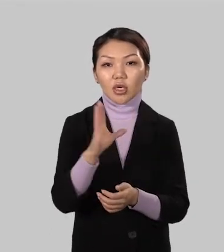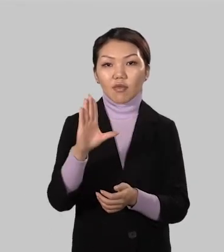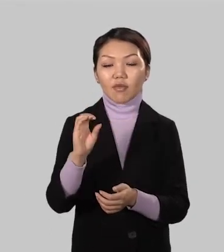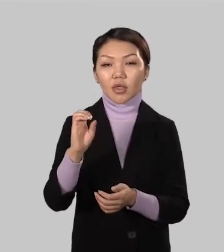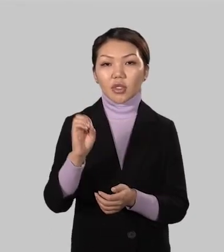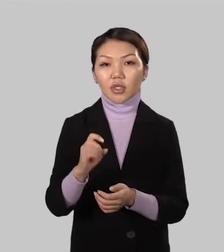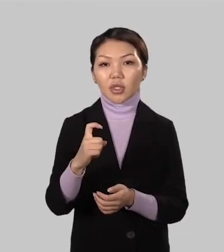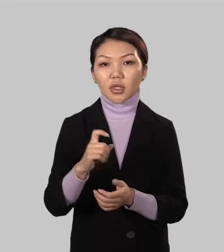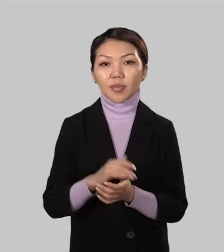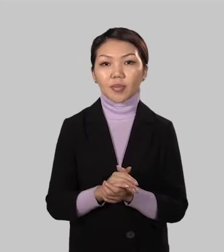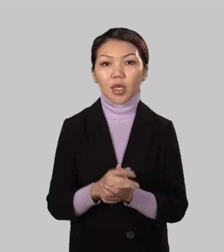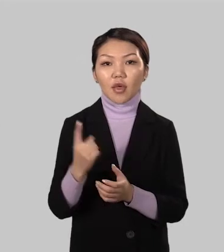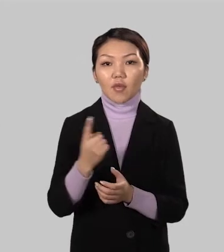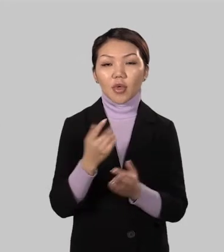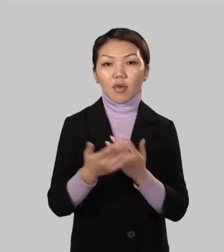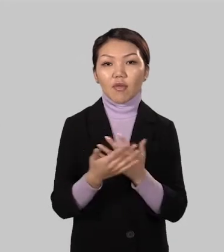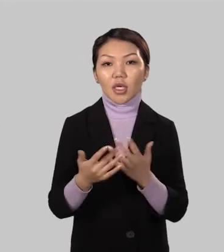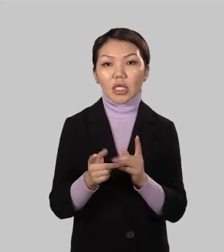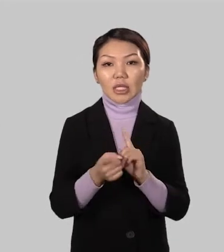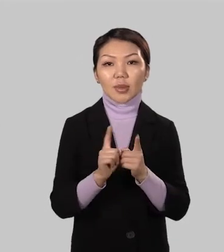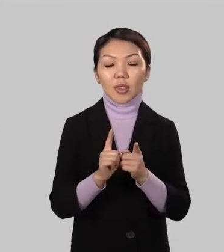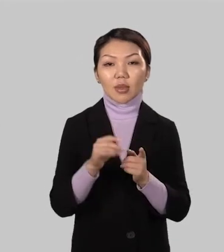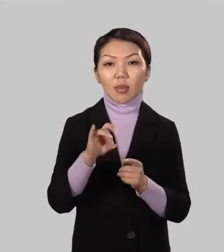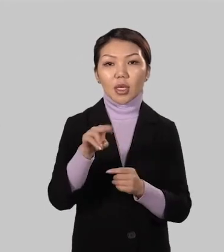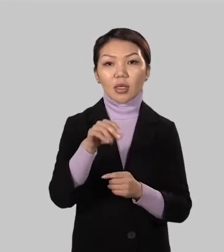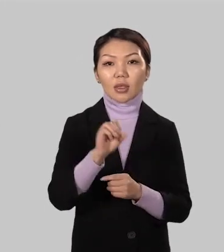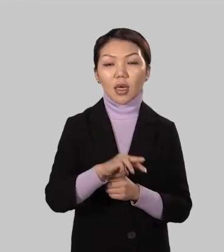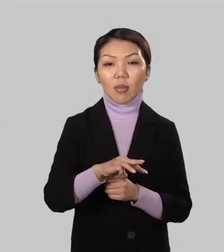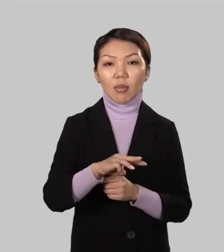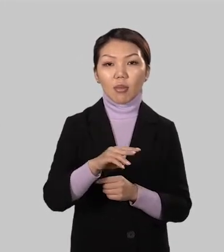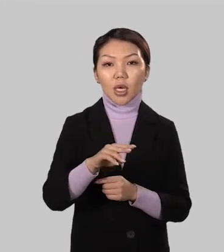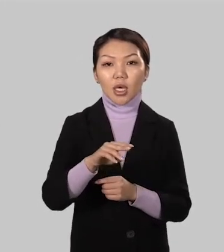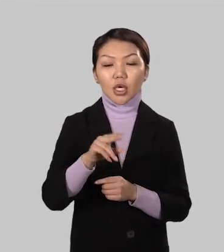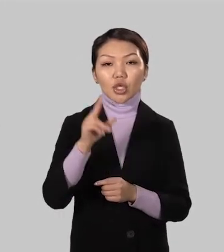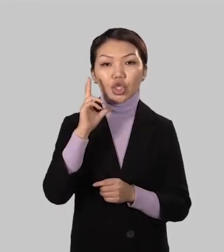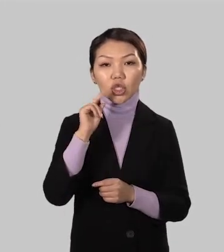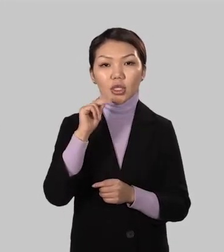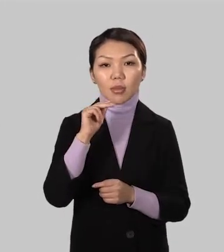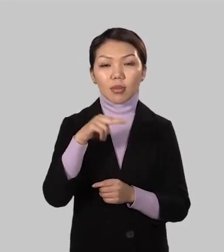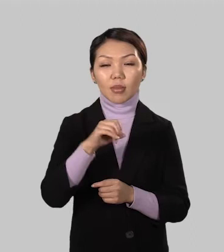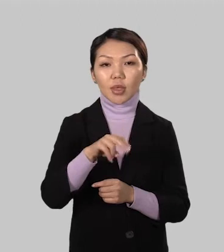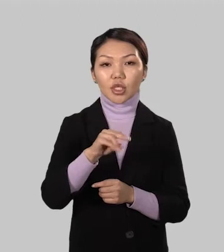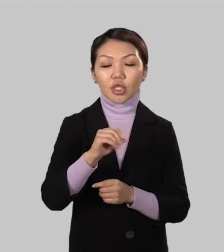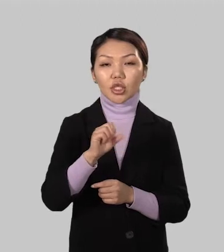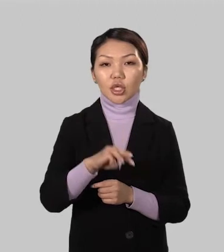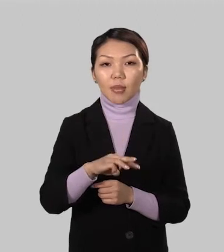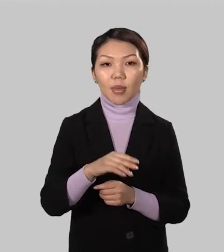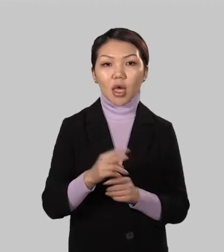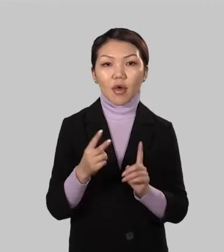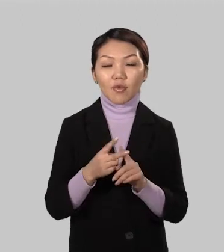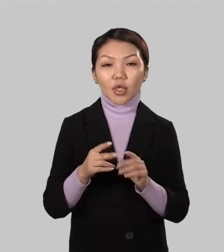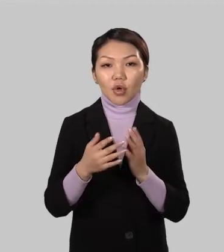первом варианте изменяется по родам и числам и падежам второй вариант не